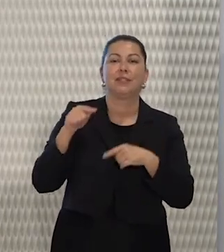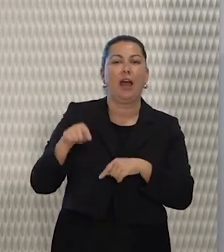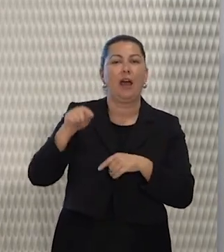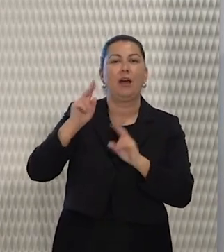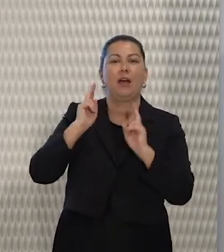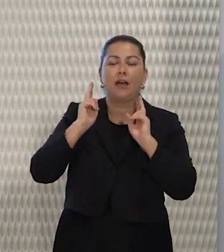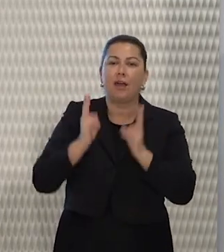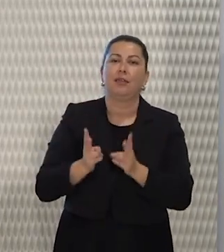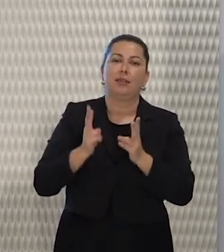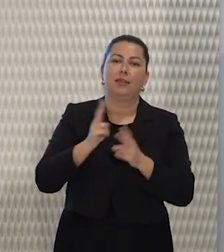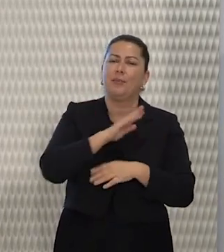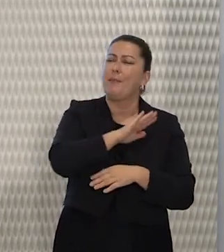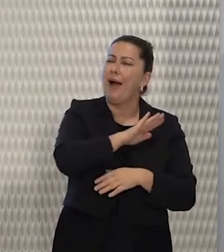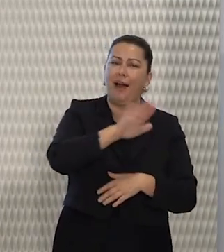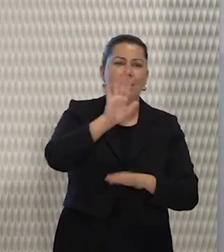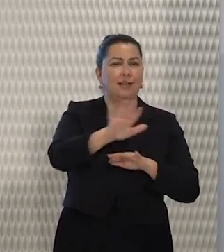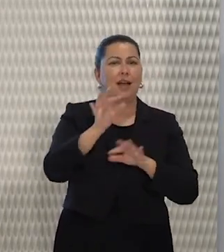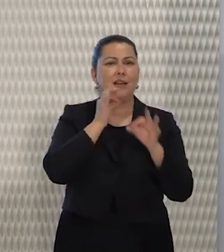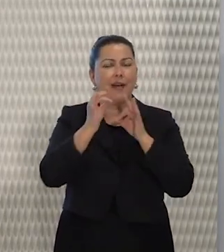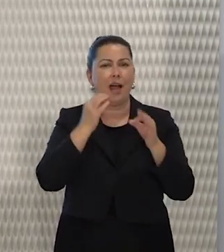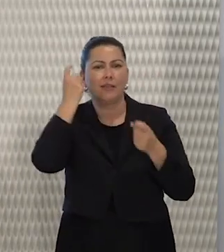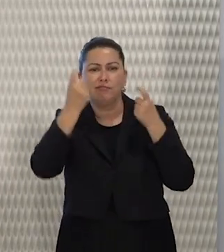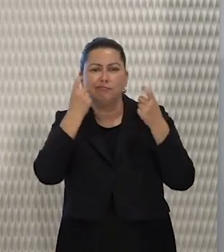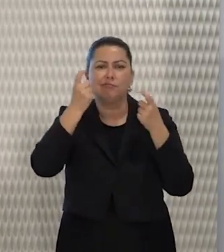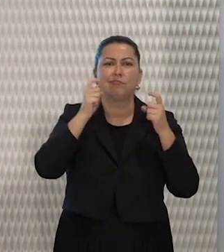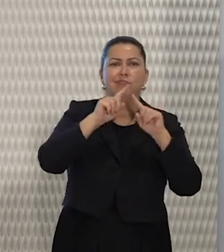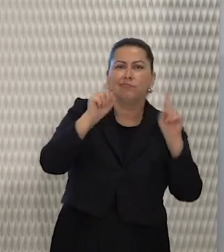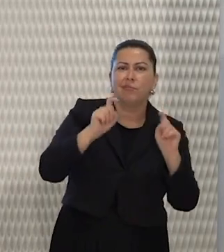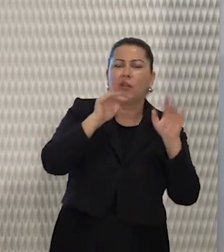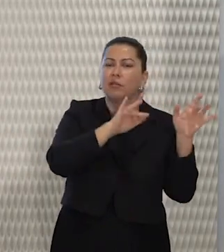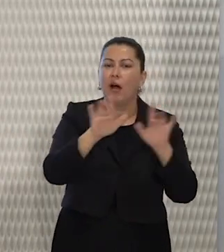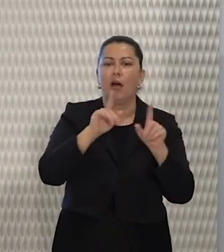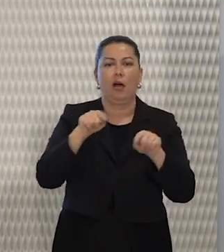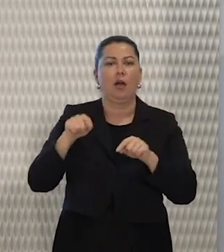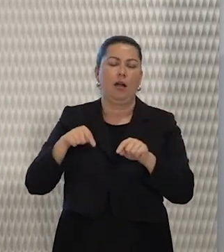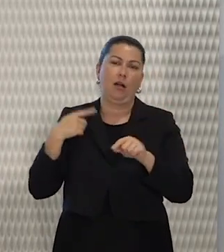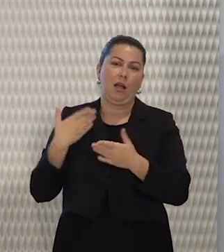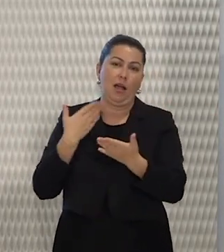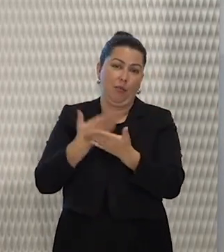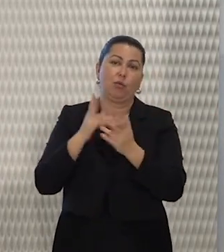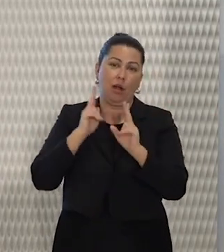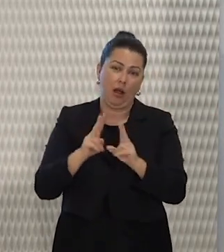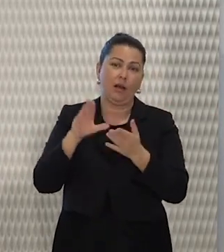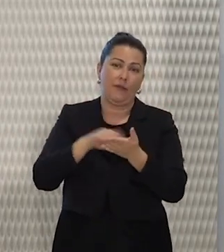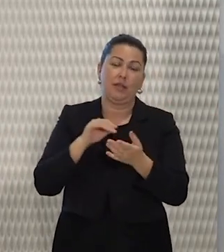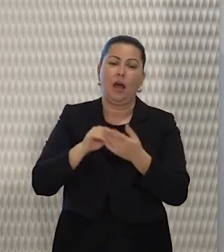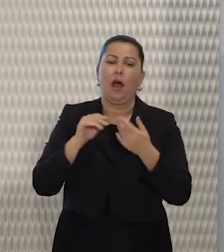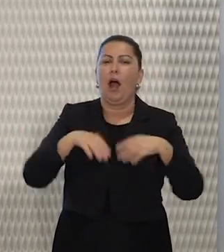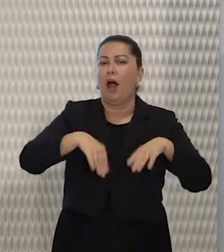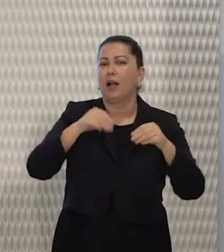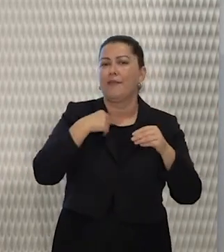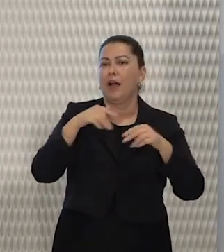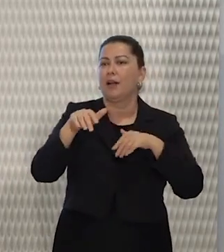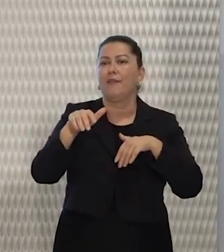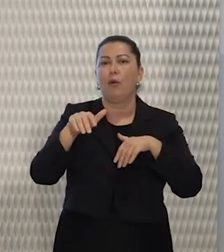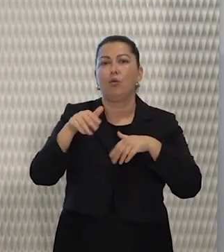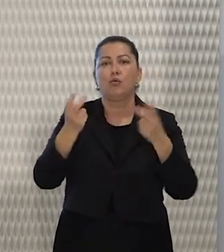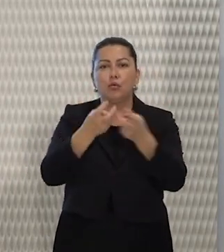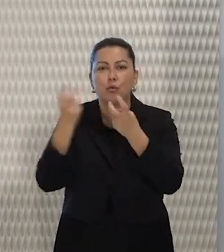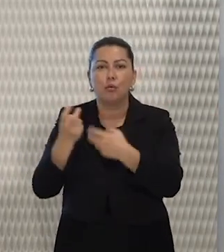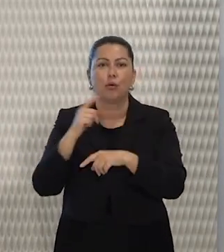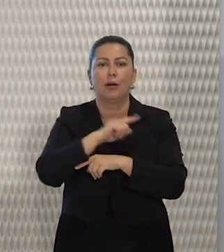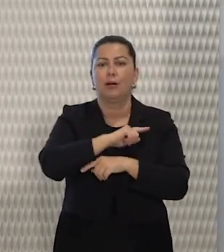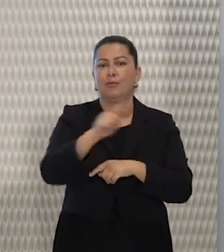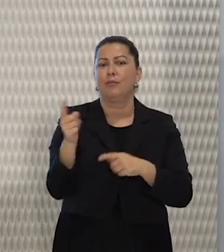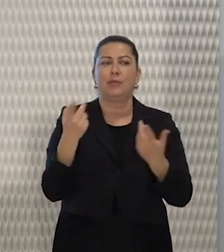bei sämtlichen Fragen an dieses Angebot. Das beginnt bei der Rekrutierung,